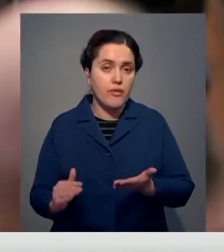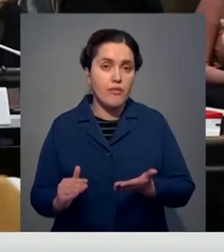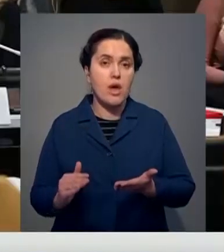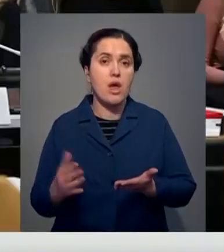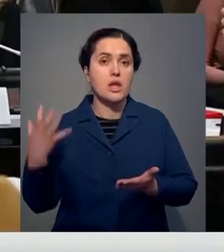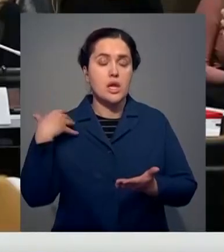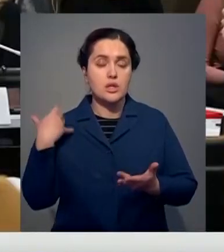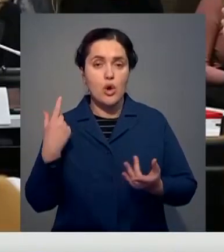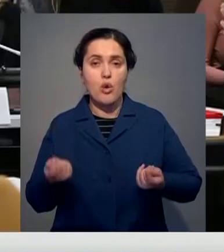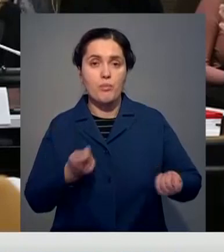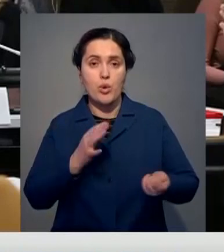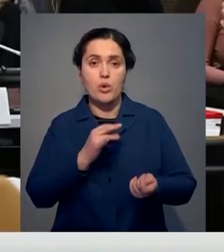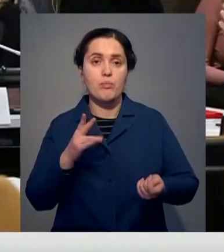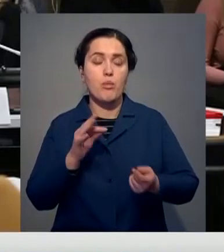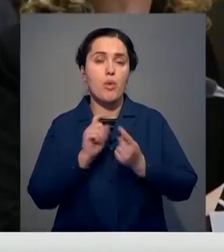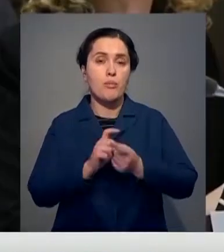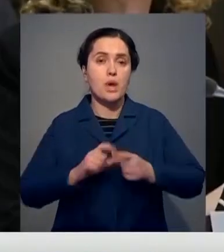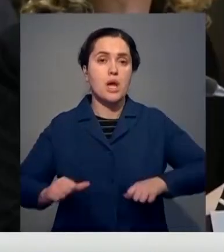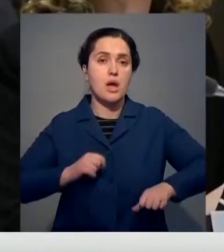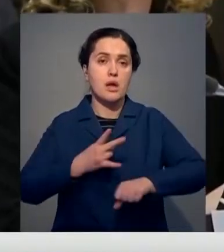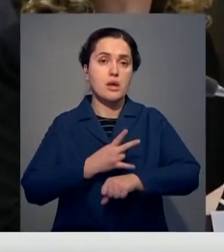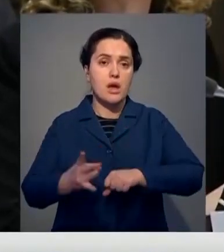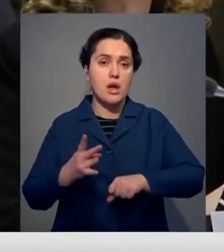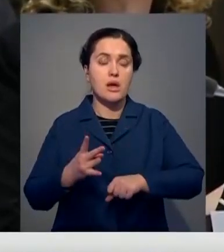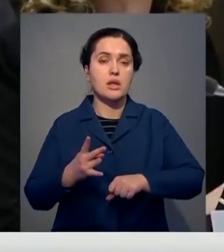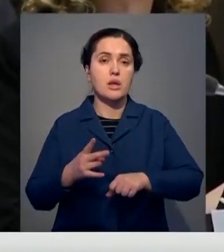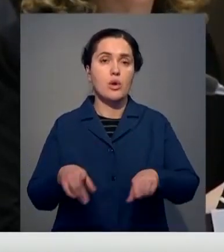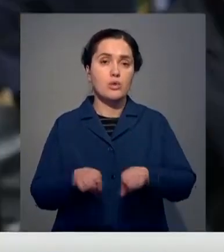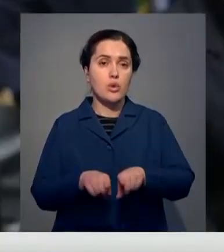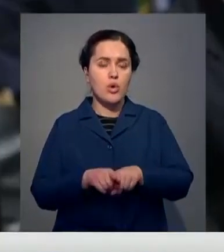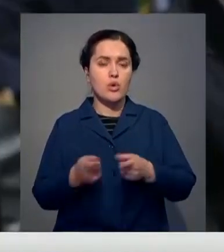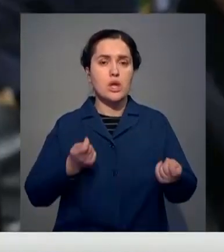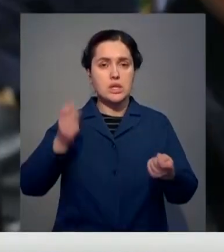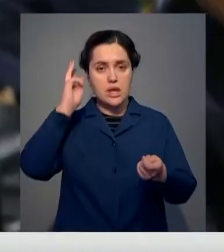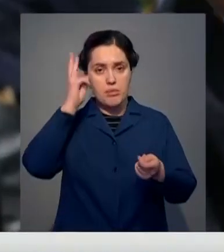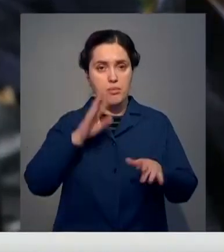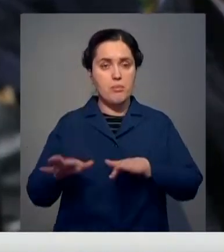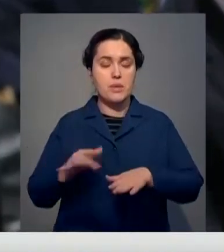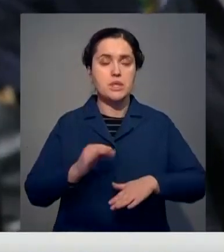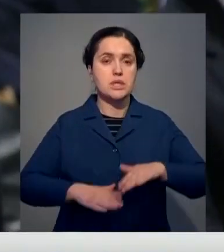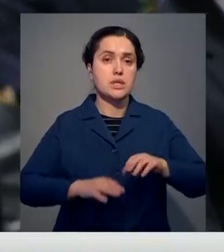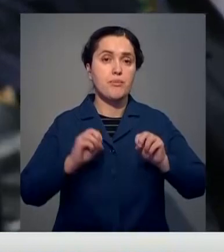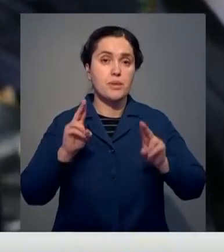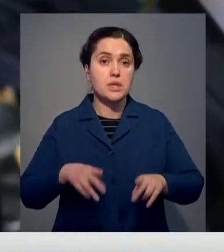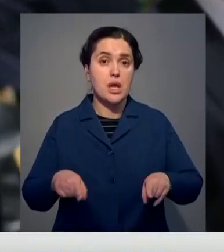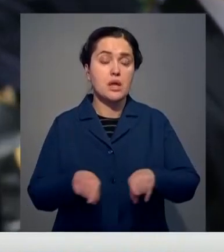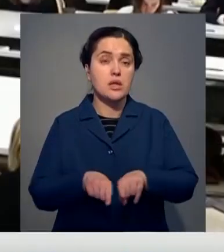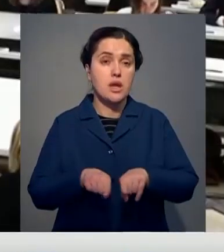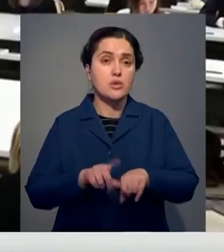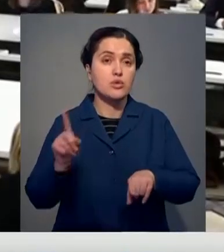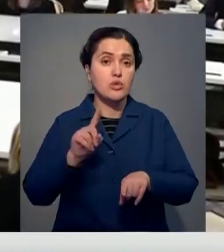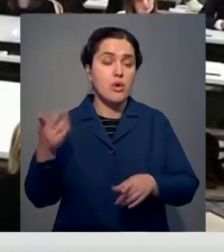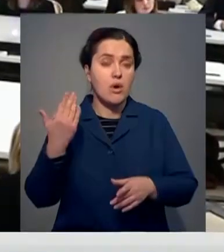управления отделения ООН по борьбе с терроризмом Севиль Алерзаева, руководители дипломатических миссий и эксперты. Они также отметили